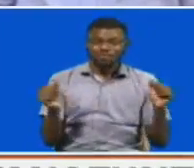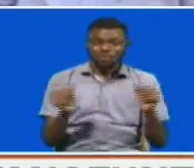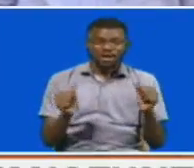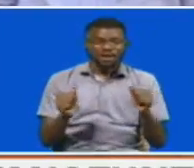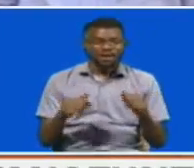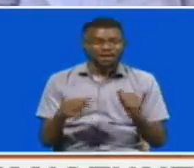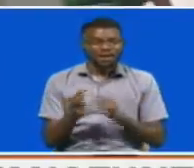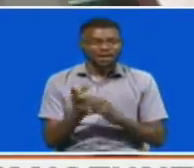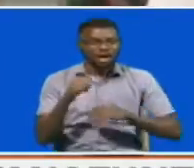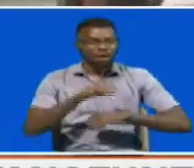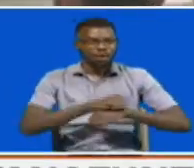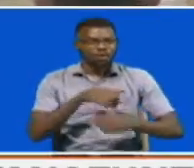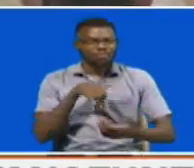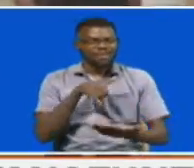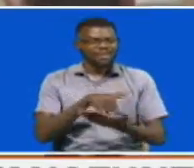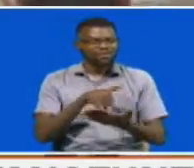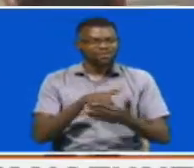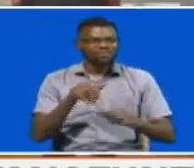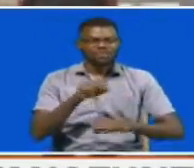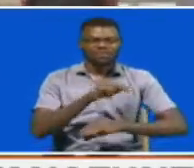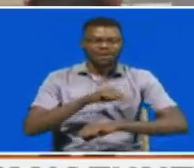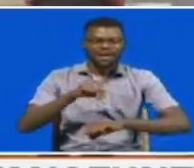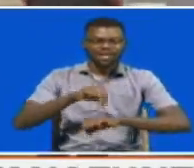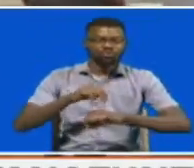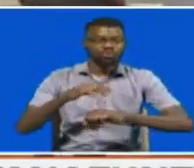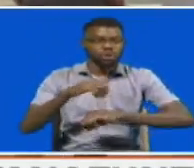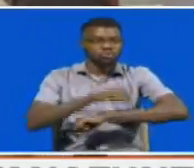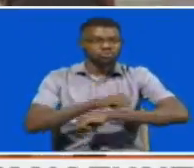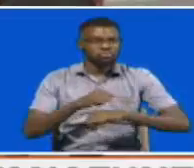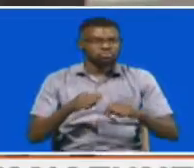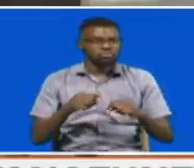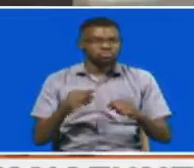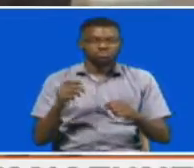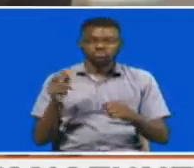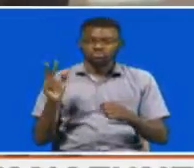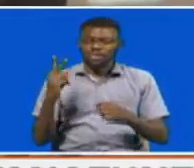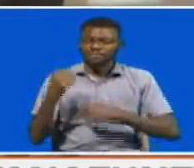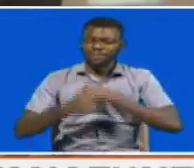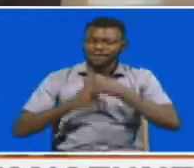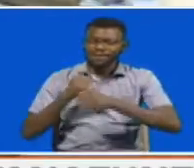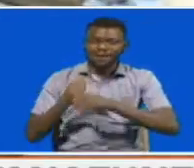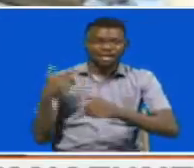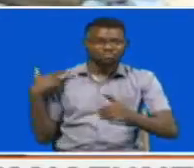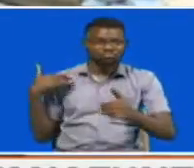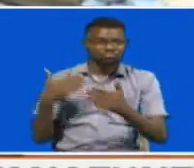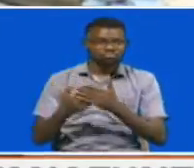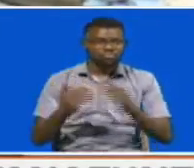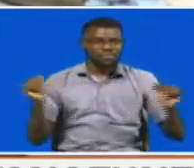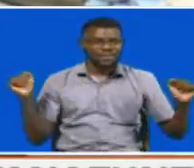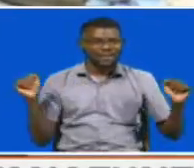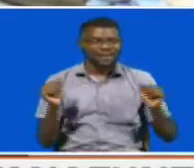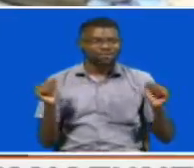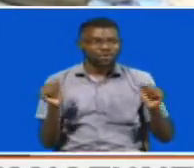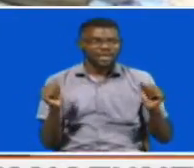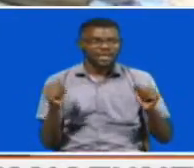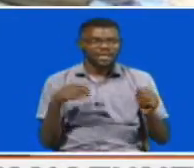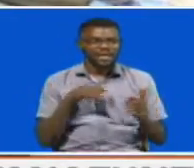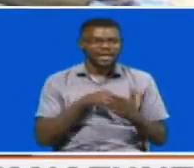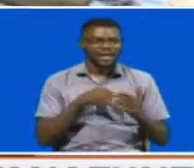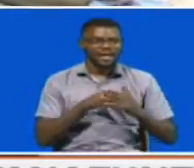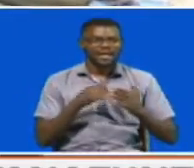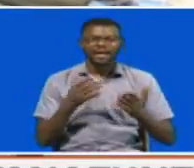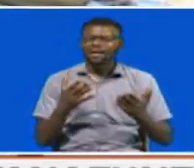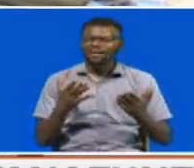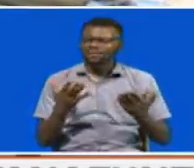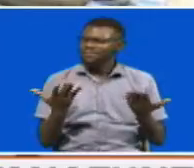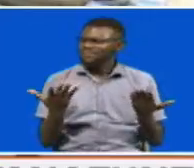ambayo ni moja kati ya shule za taifa kaunti ya Laikipia. Kwa mwaka wa pili mtawalia, shule ya upili ya Nanyuki imeibuka kuwa miongoni mwa shule